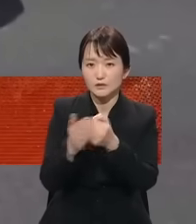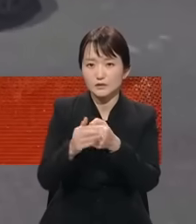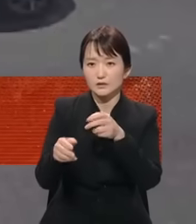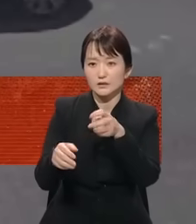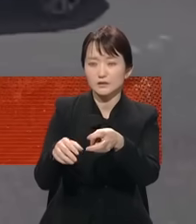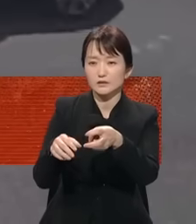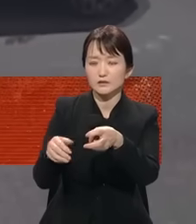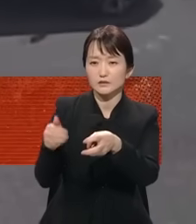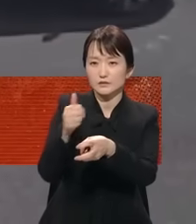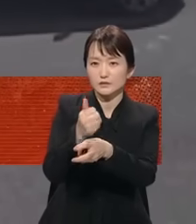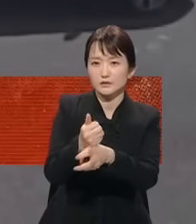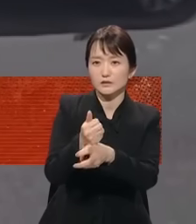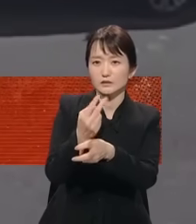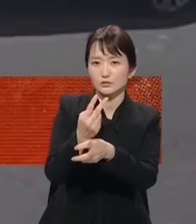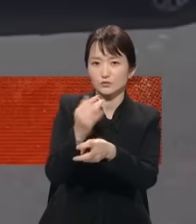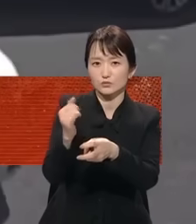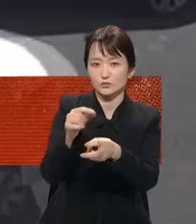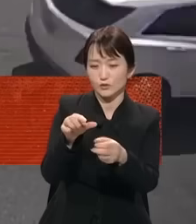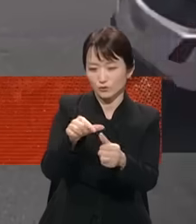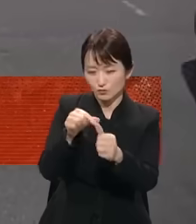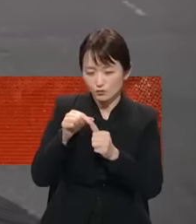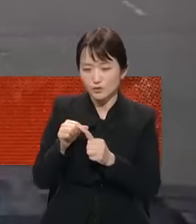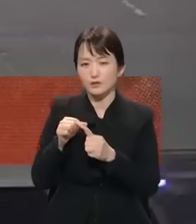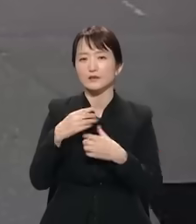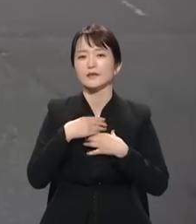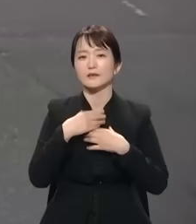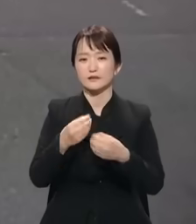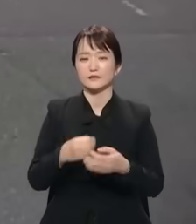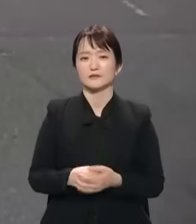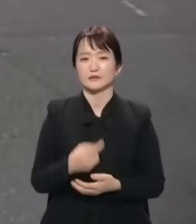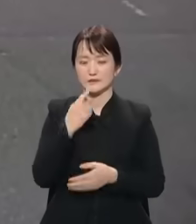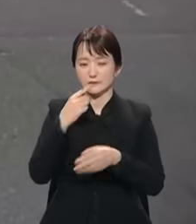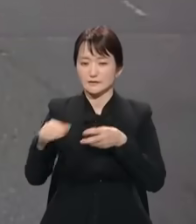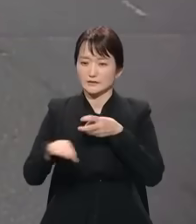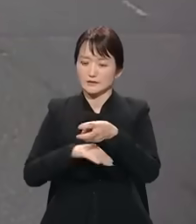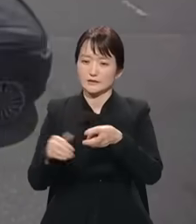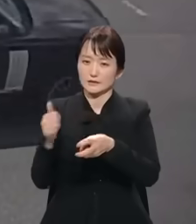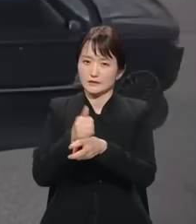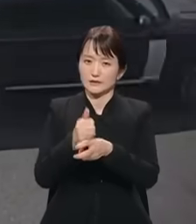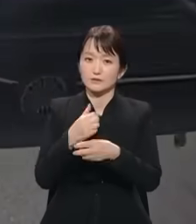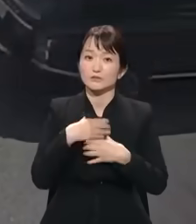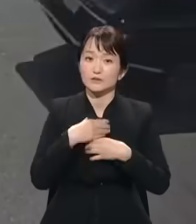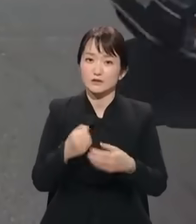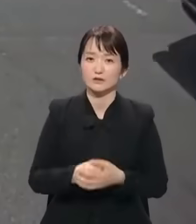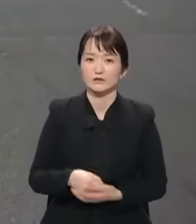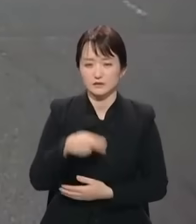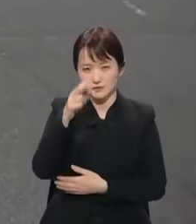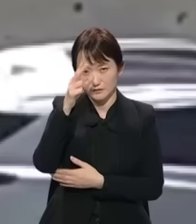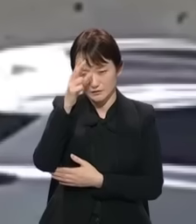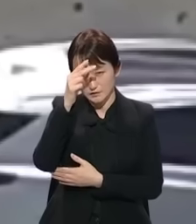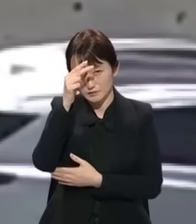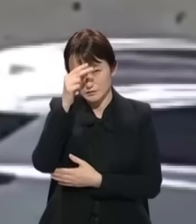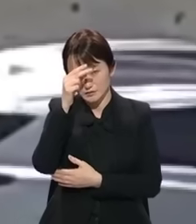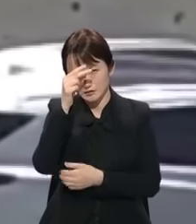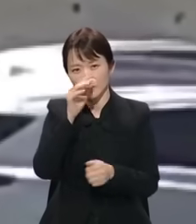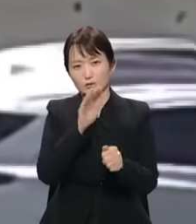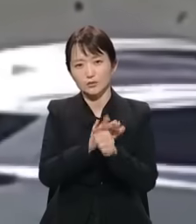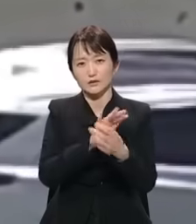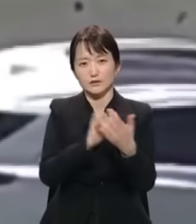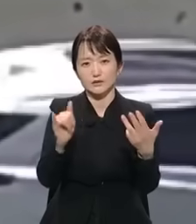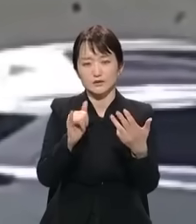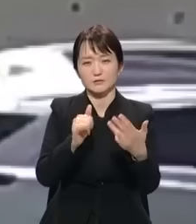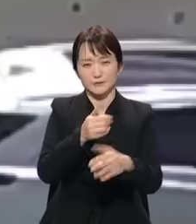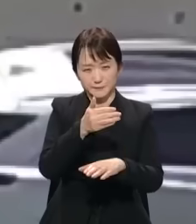거의 다시 잡고 무사했다고 합니다. 흰색 차량 승객들 역시 무사했고요. 경찰은 도움을 준 8명의 의인들에게 깊은 감사를 표하는